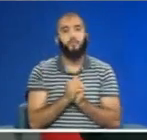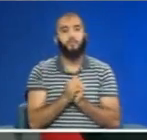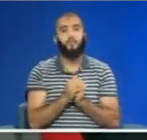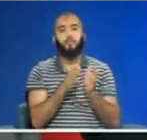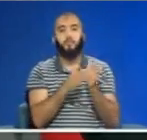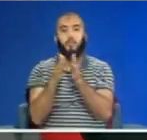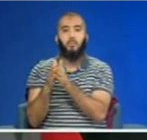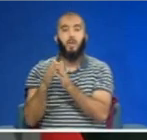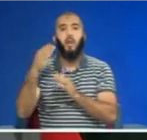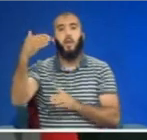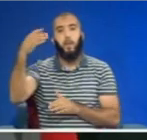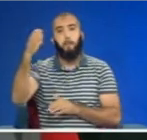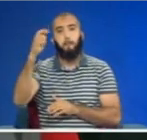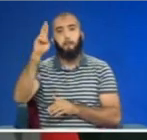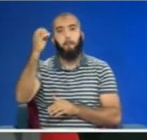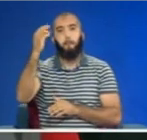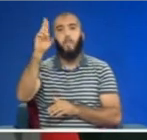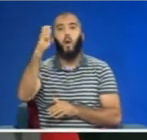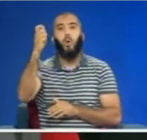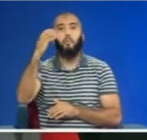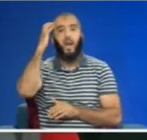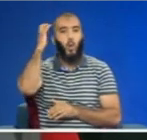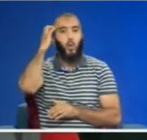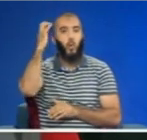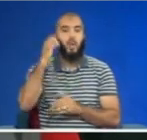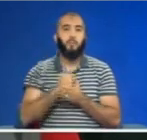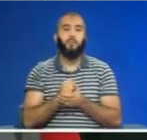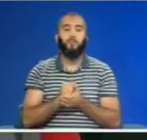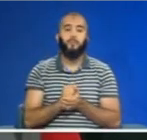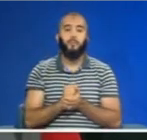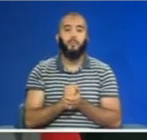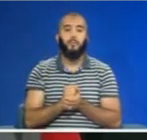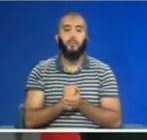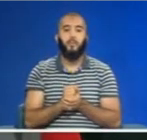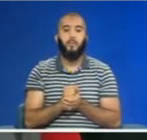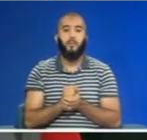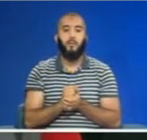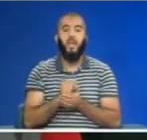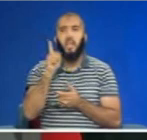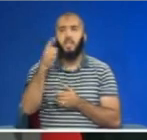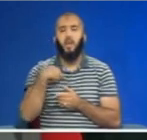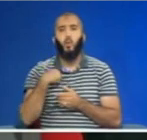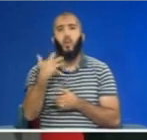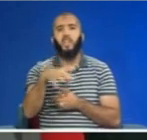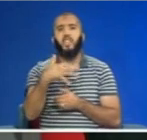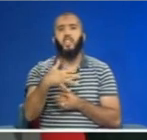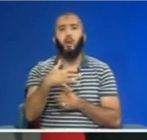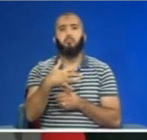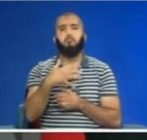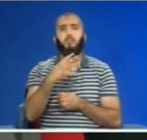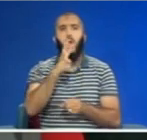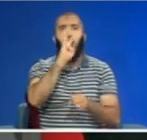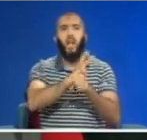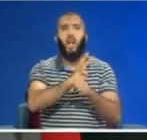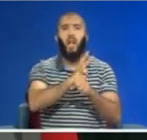من قسنطينة، تقول مروى أن في دار الوالد هذه ولكن غير مملكة، يعني هل الورثة الحق في